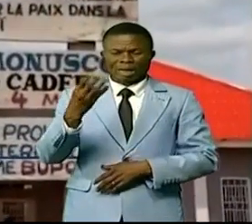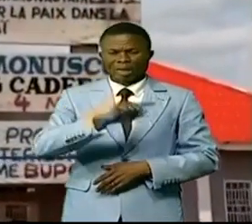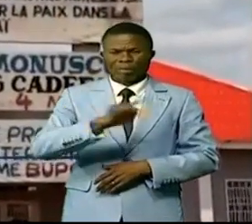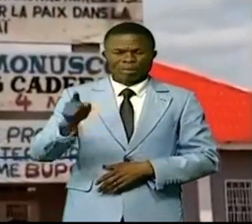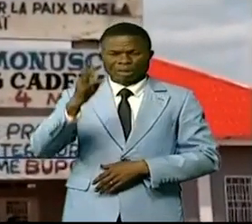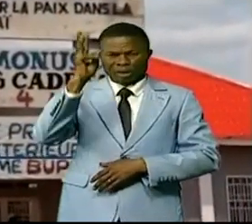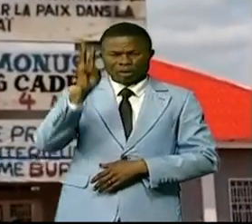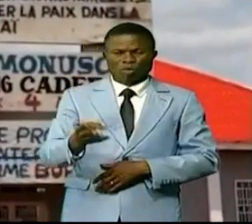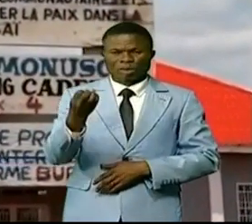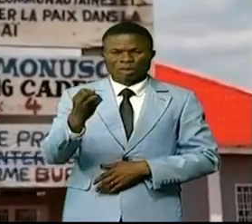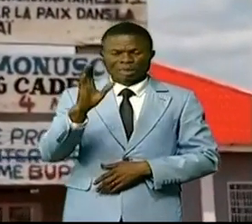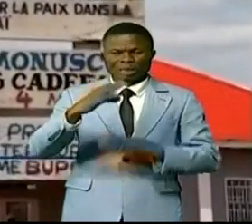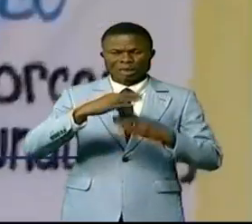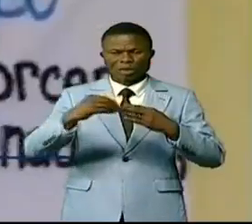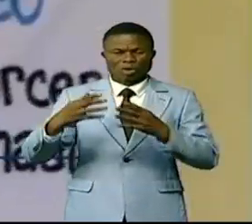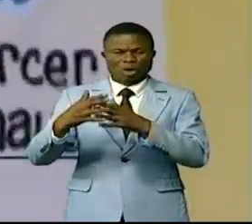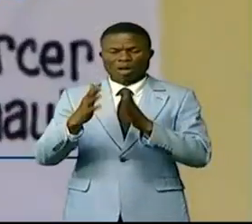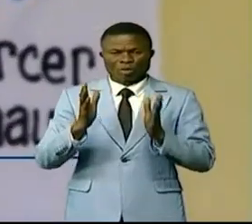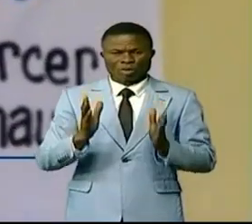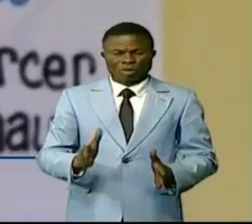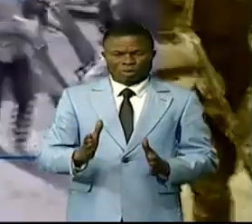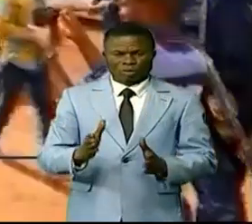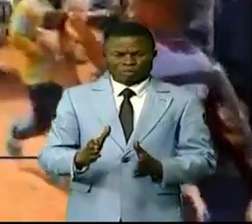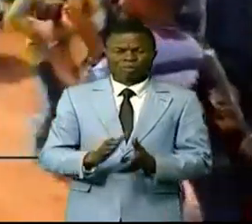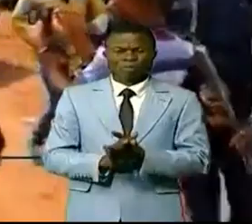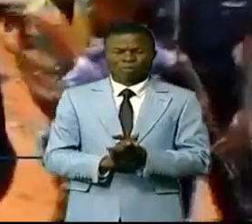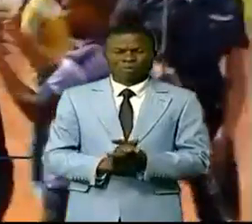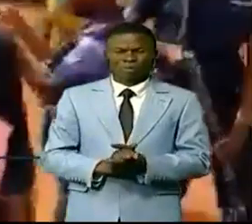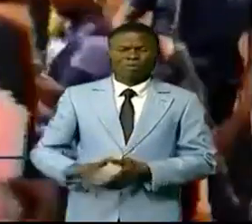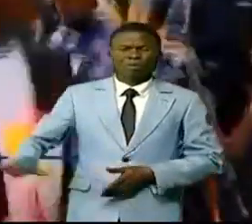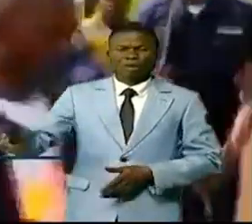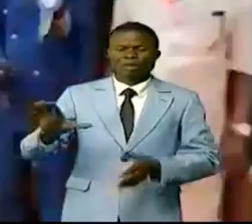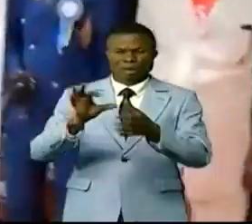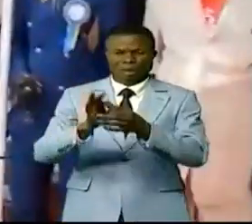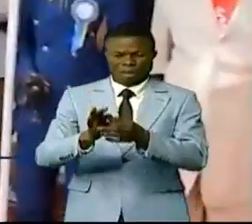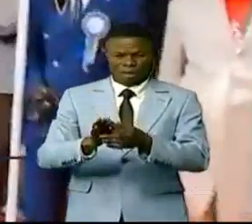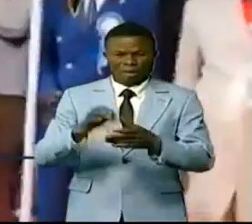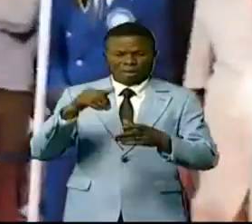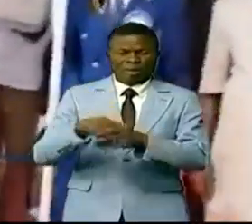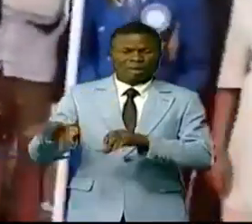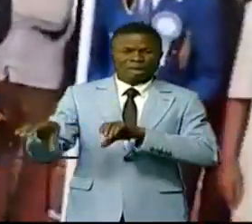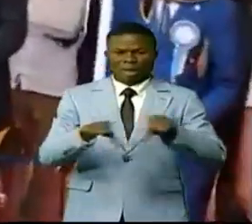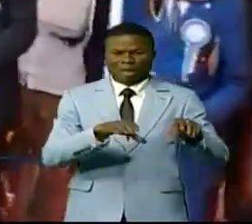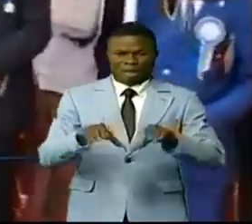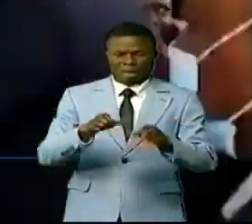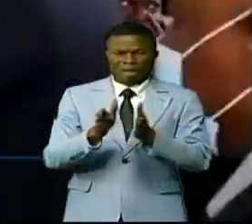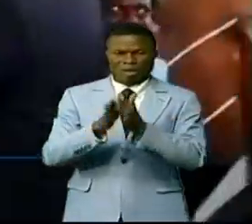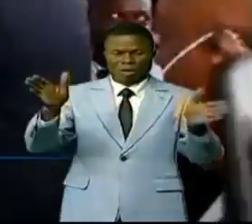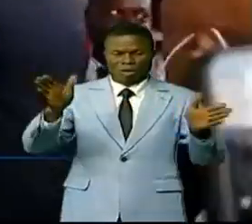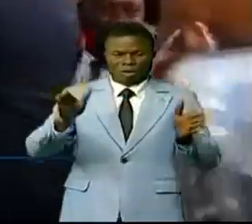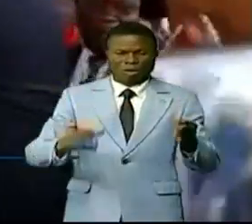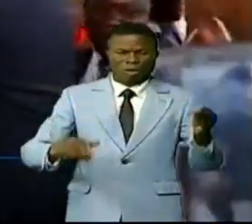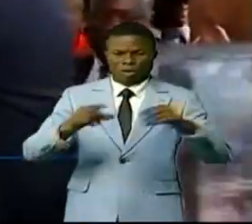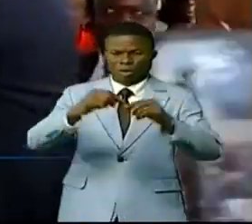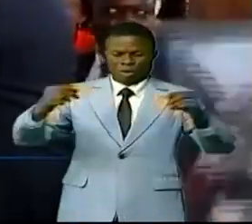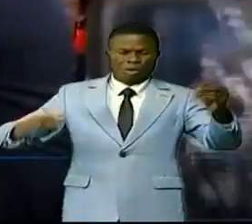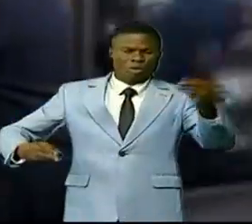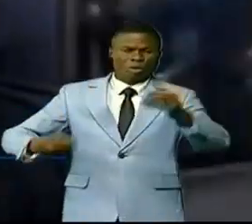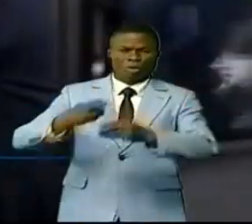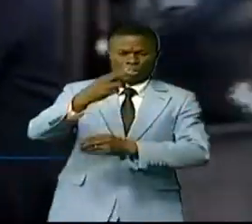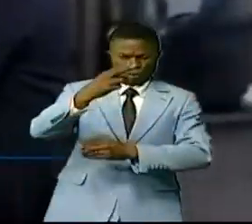345 dollars américains par la MONUSCO. C'était au cours de la cérémonie officielle de la coupure du ruban